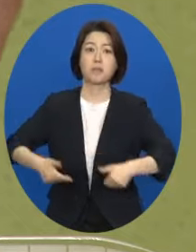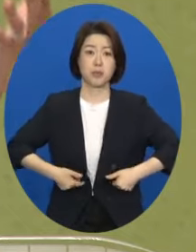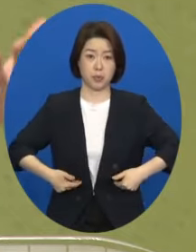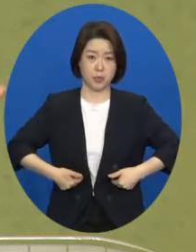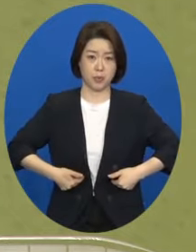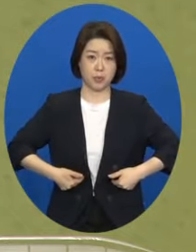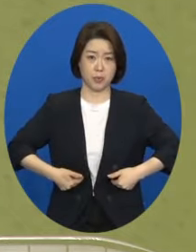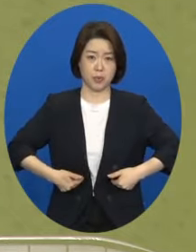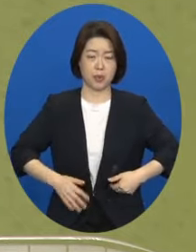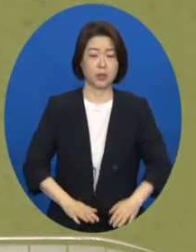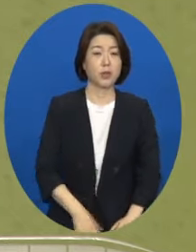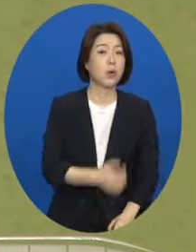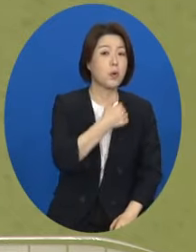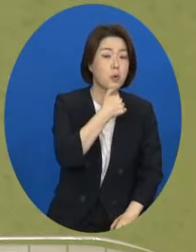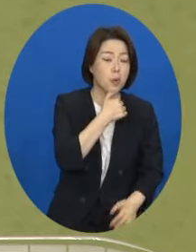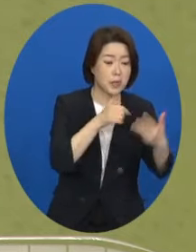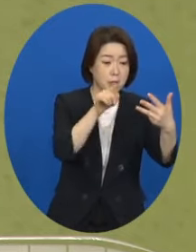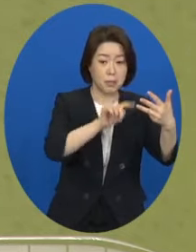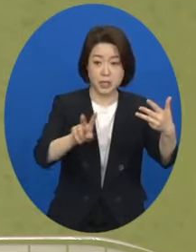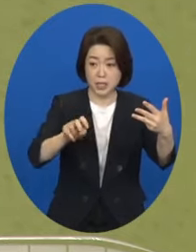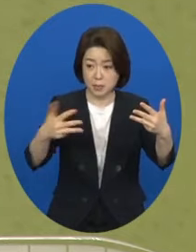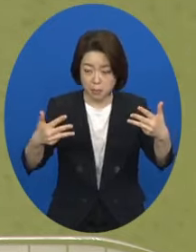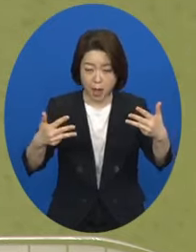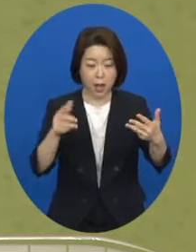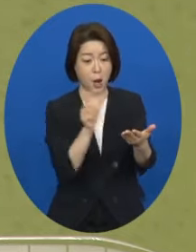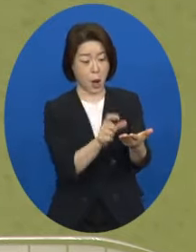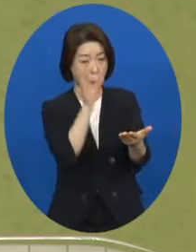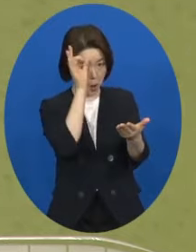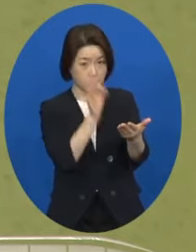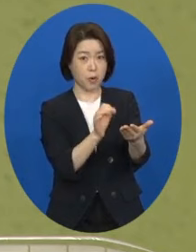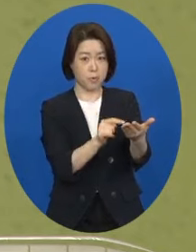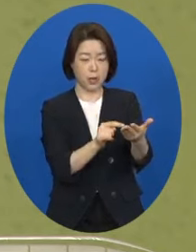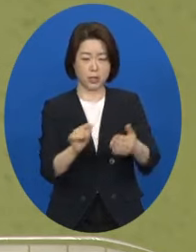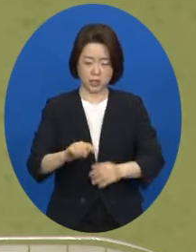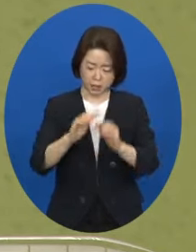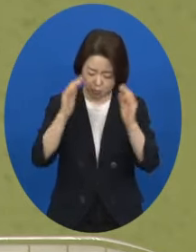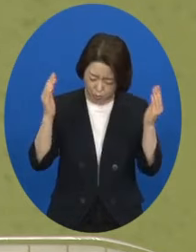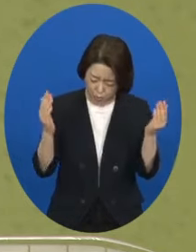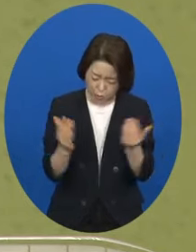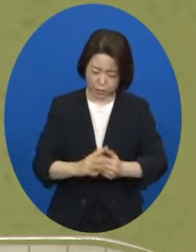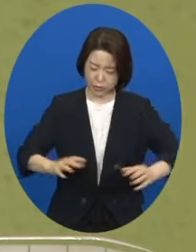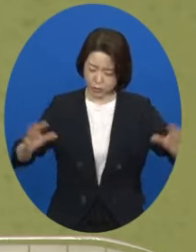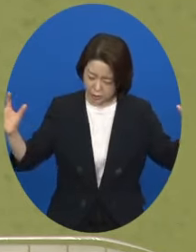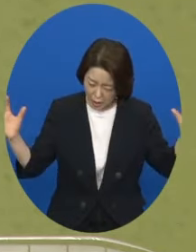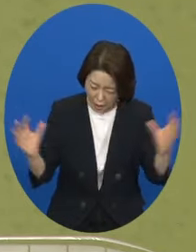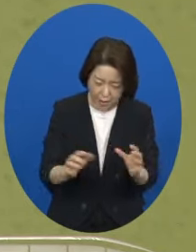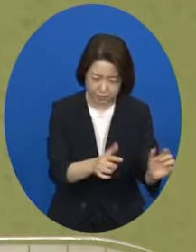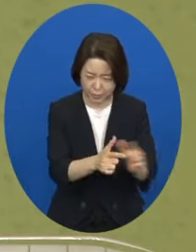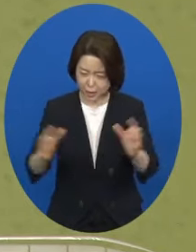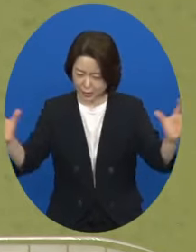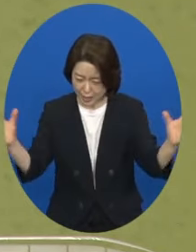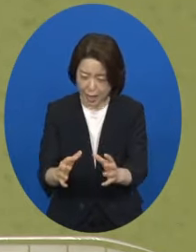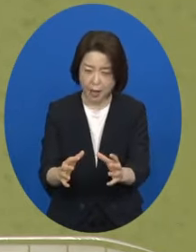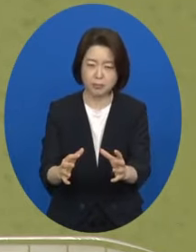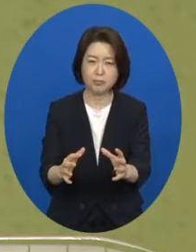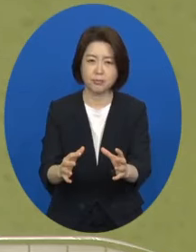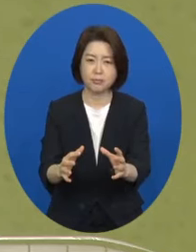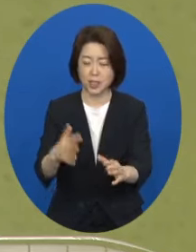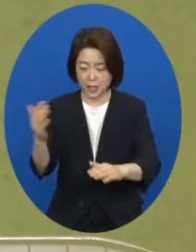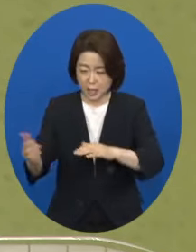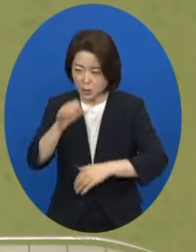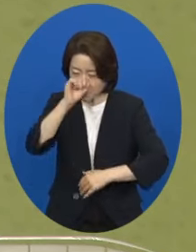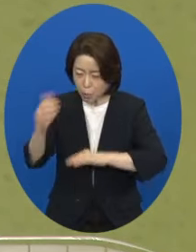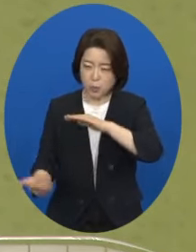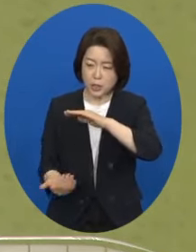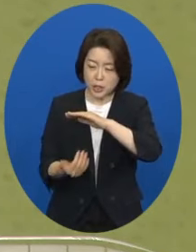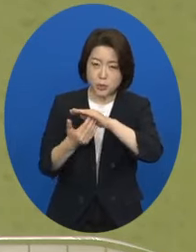그 로마서 8장 28절에 나와 있는 것처럼 이 모든 것을 합력하여 선을 이루시는 하나님이 계시기에 참 우리가